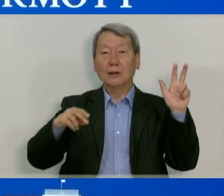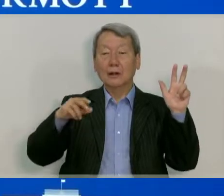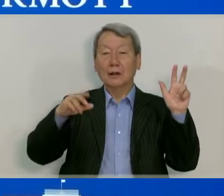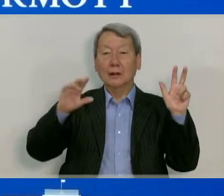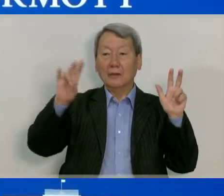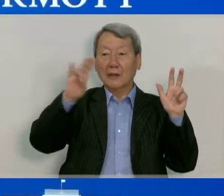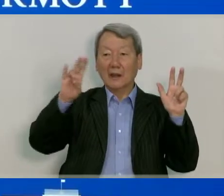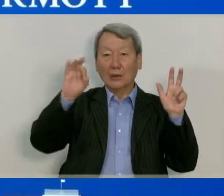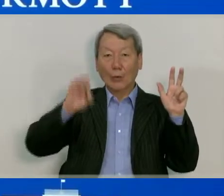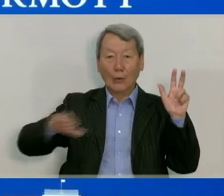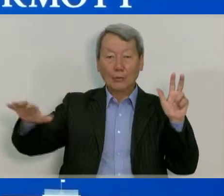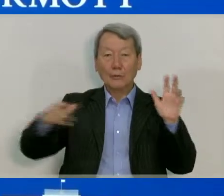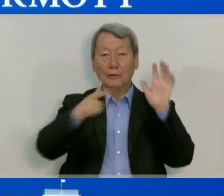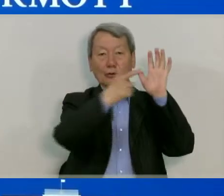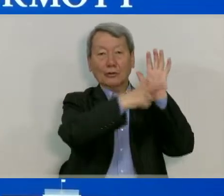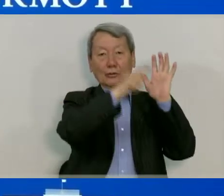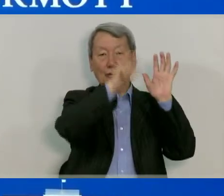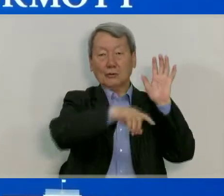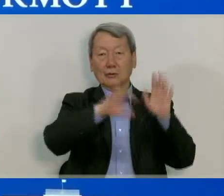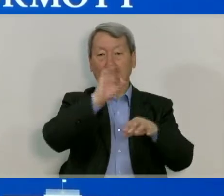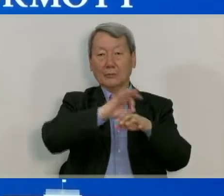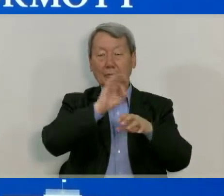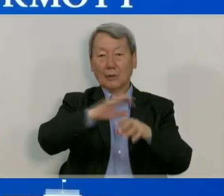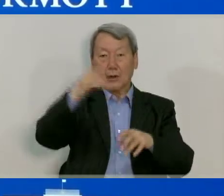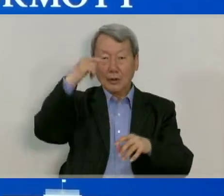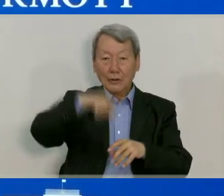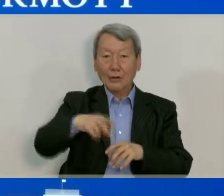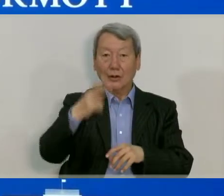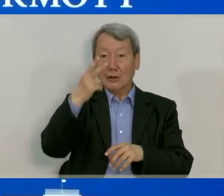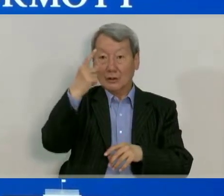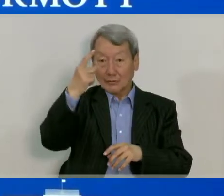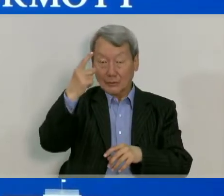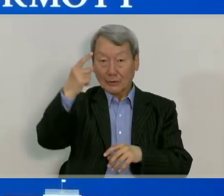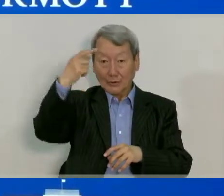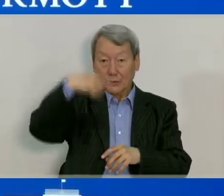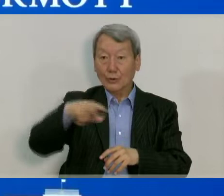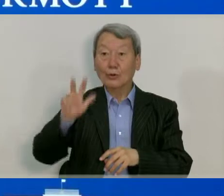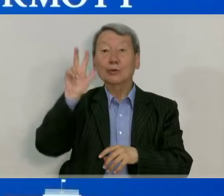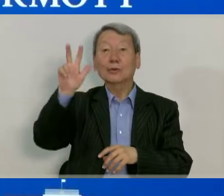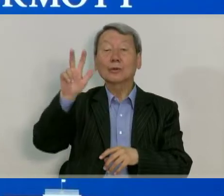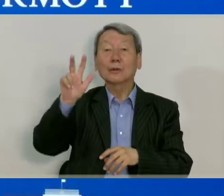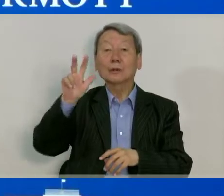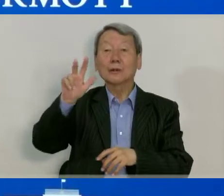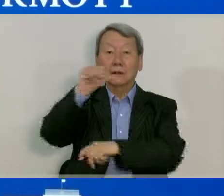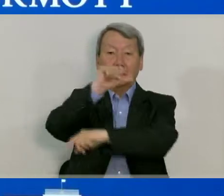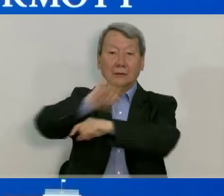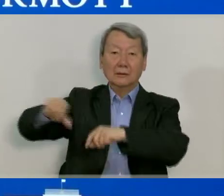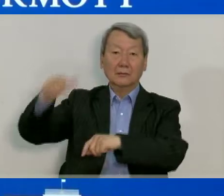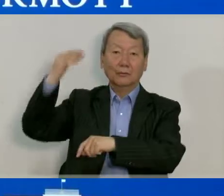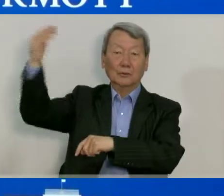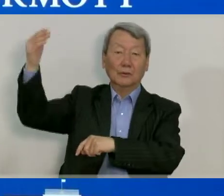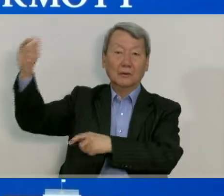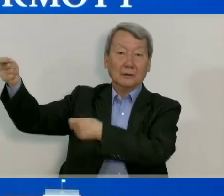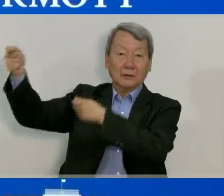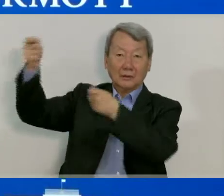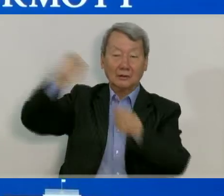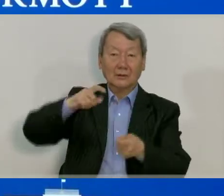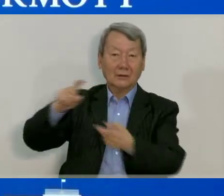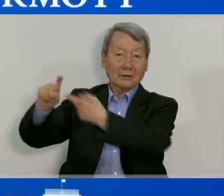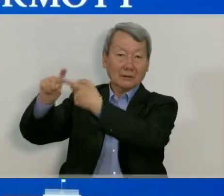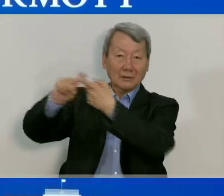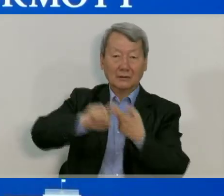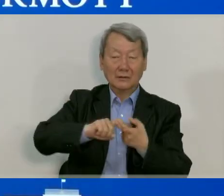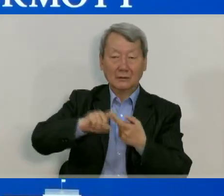жана Нарын областында 7 учур. Бул 21 учурдун 3 болсо чет жактан келген